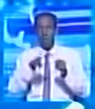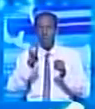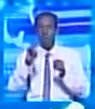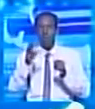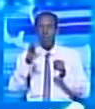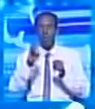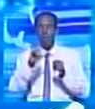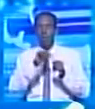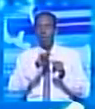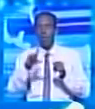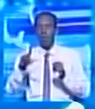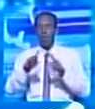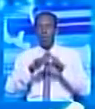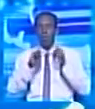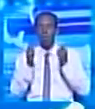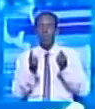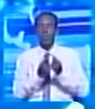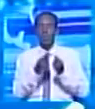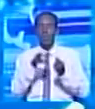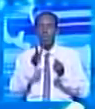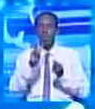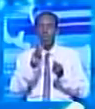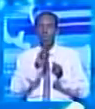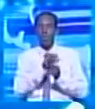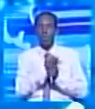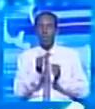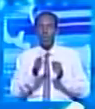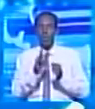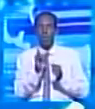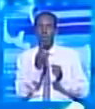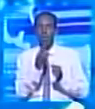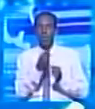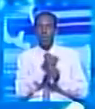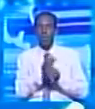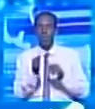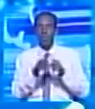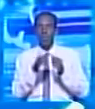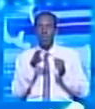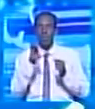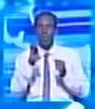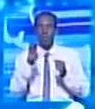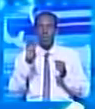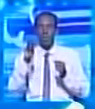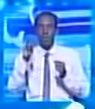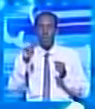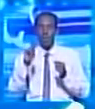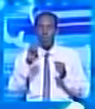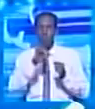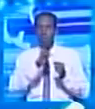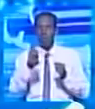variées. En effet, la formation a été divisée en 3 volets, à savoir une formation élémentaire, CME, donc certificat